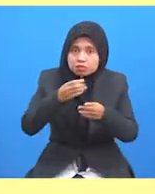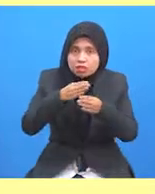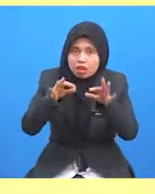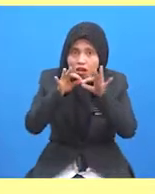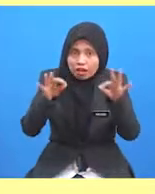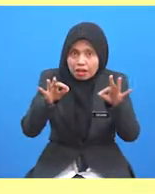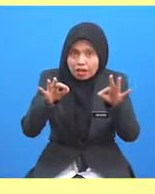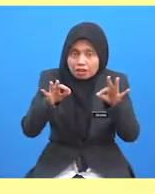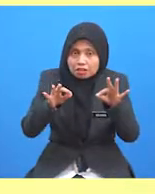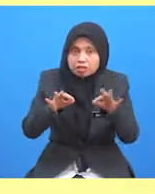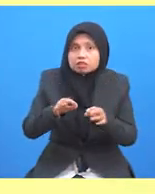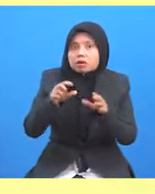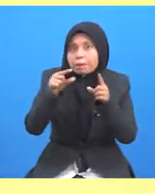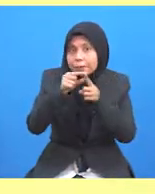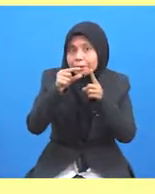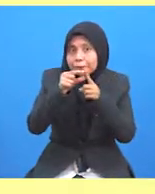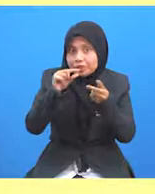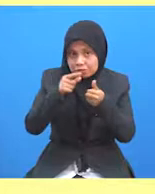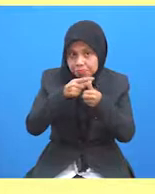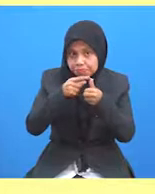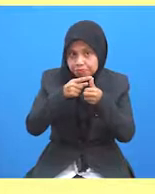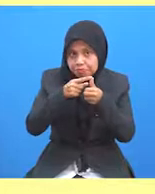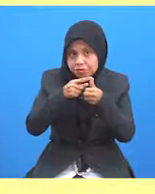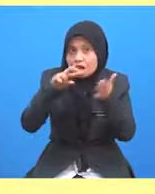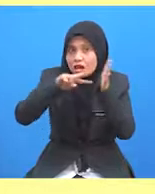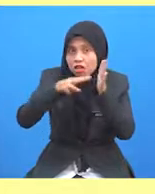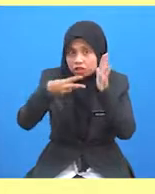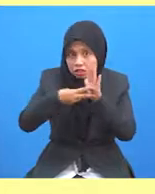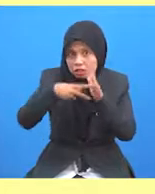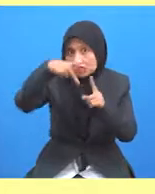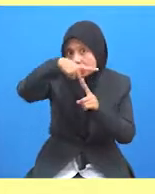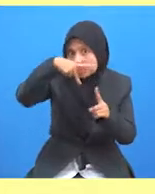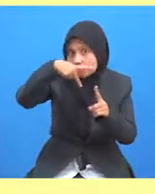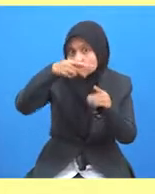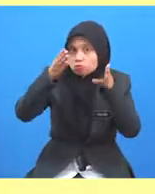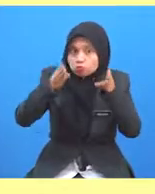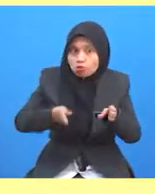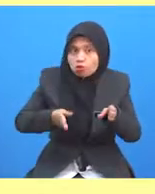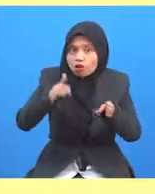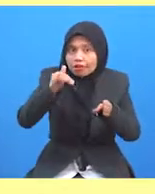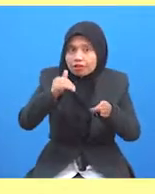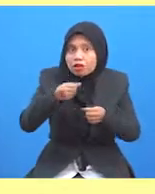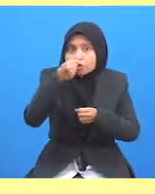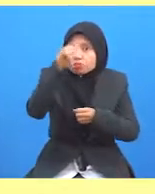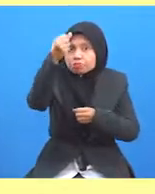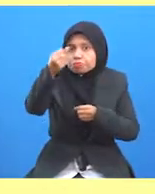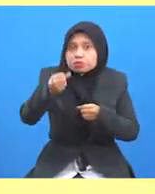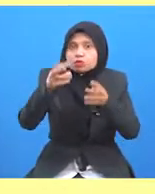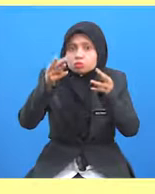bermaksud daripada orang yang menyeru kepada Allah. Jadi, kalimah